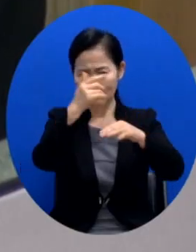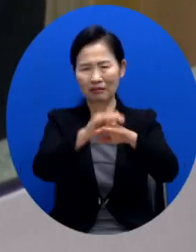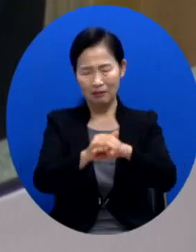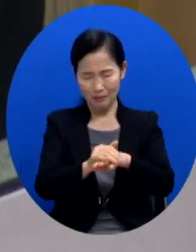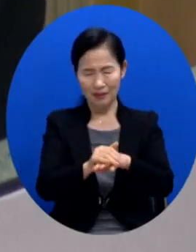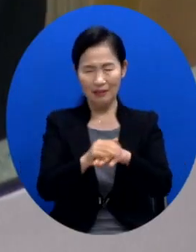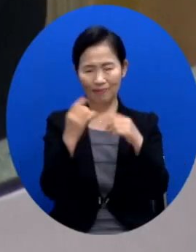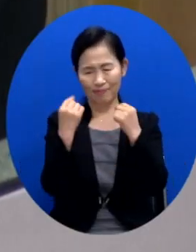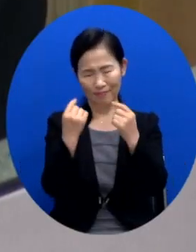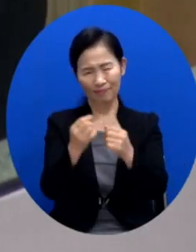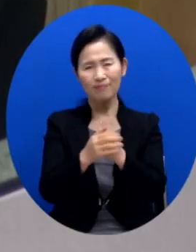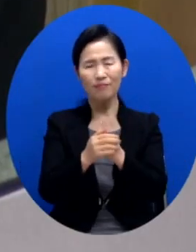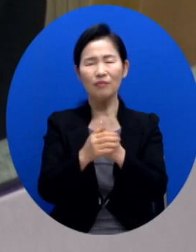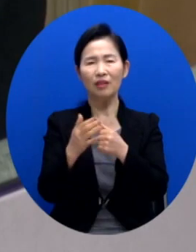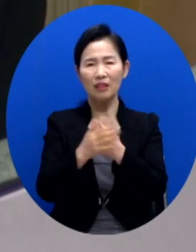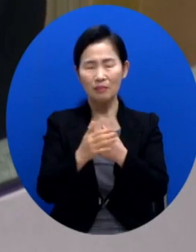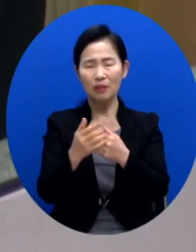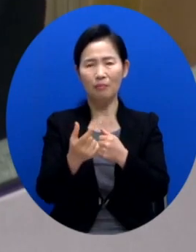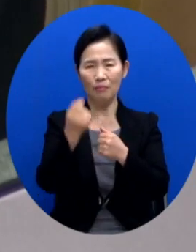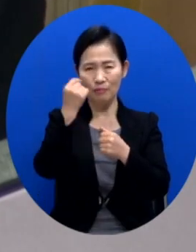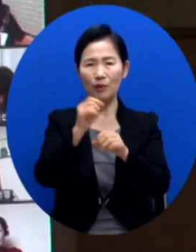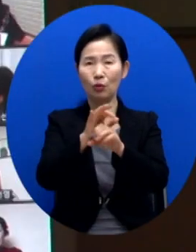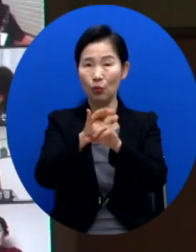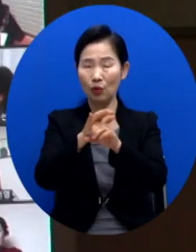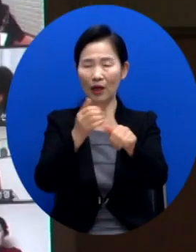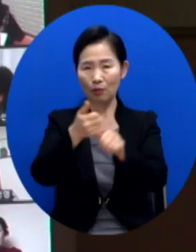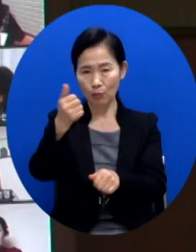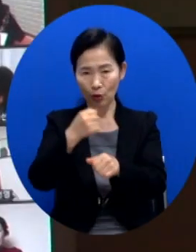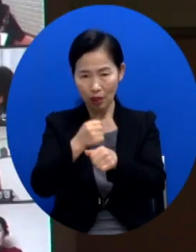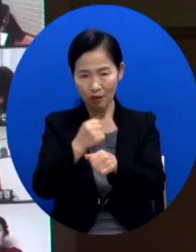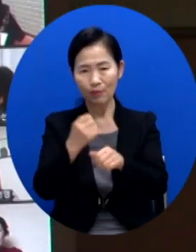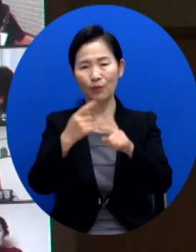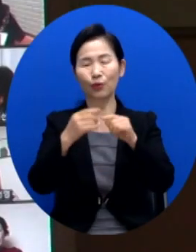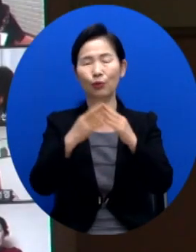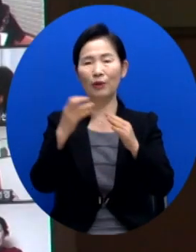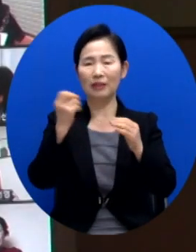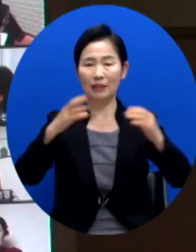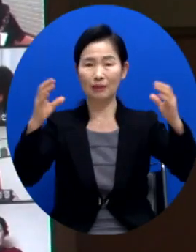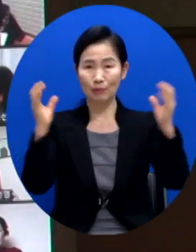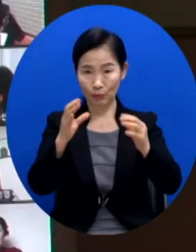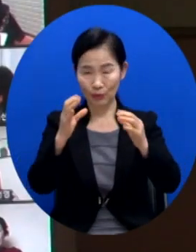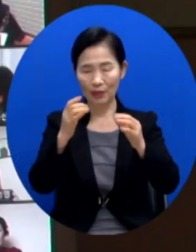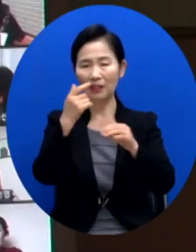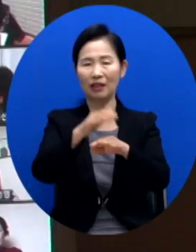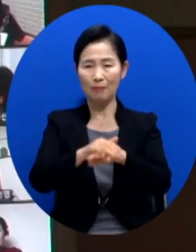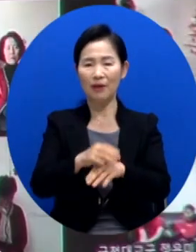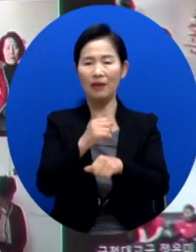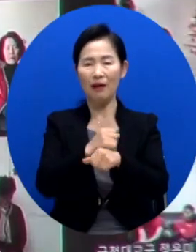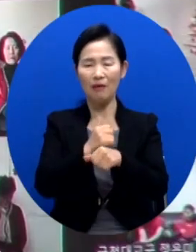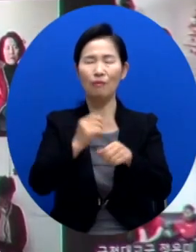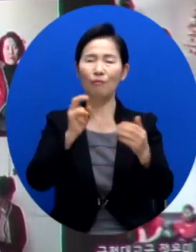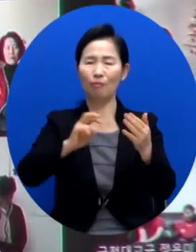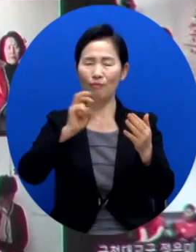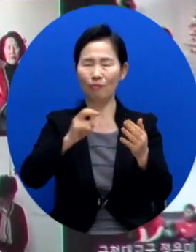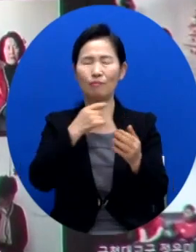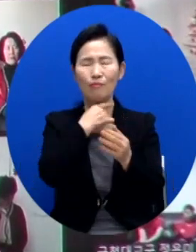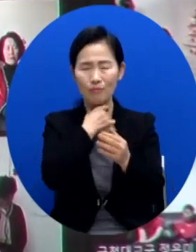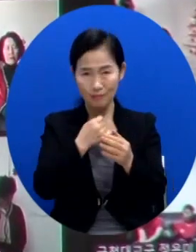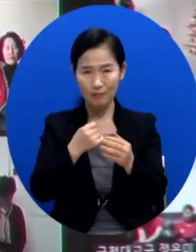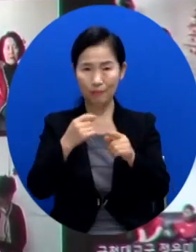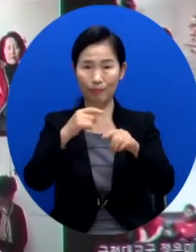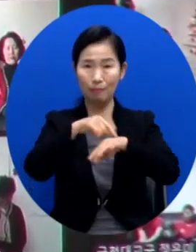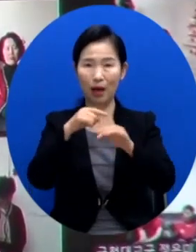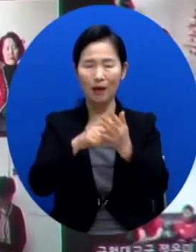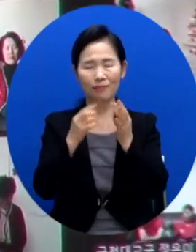우리 사회가 조속히 코로나를 극복하고 교회에 다시 모여 예배하고 찬양할 수 있기를 바라는 마음이 그 어느